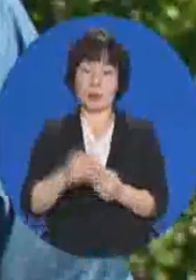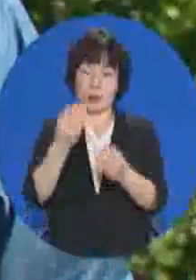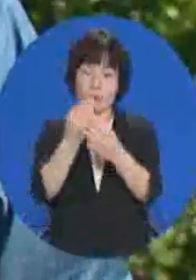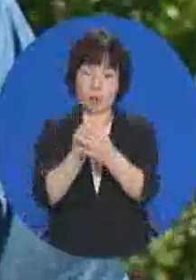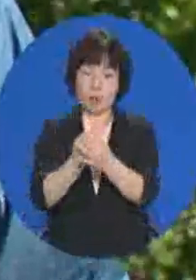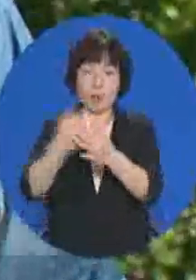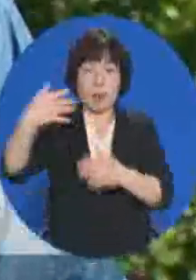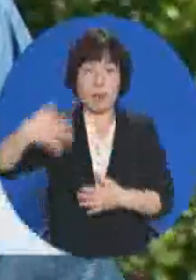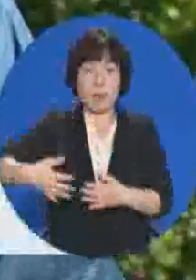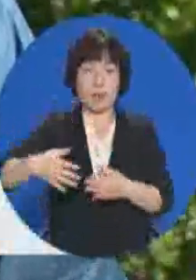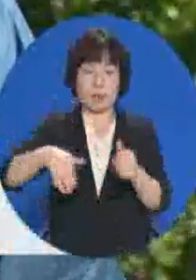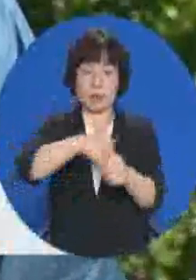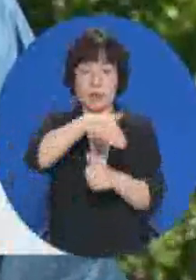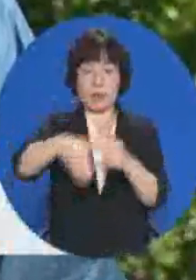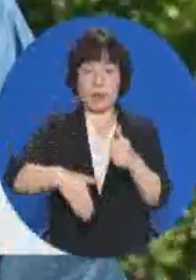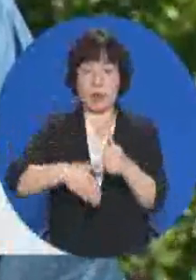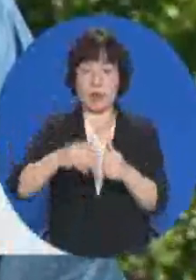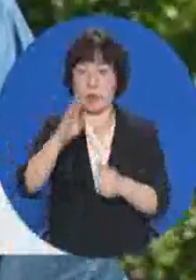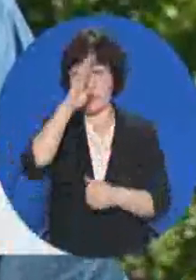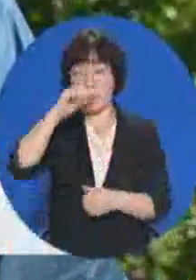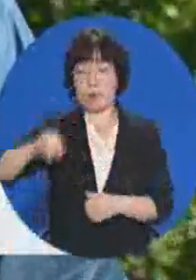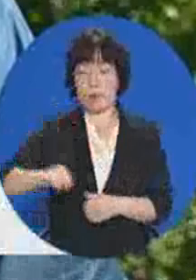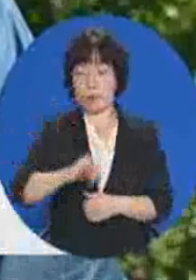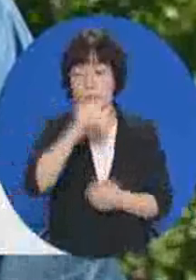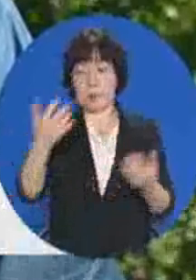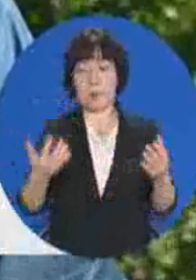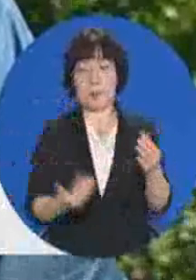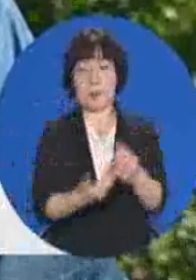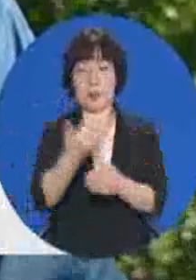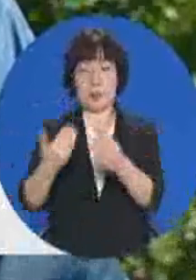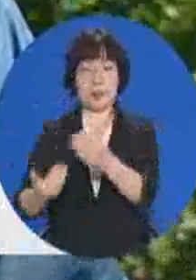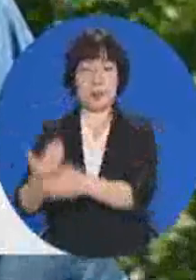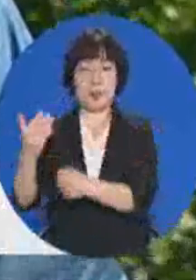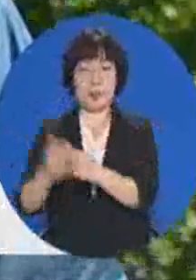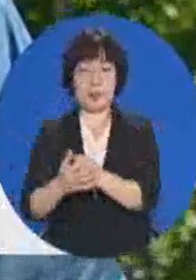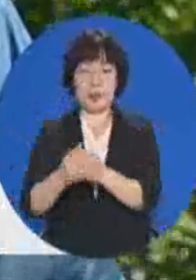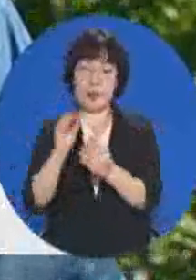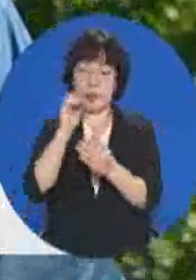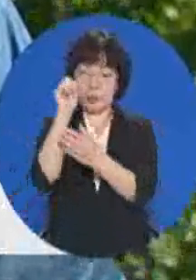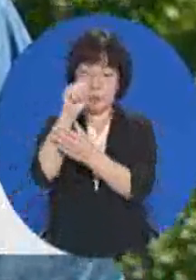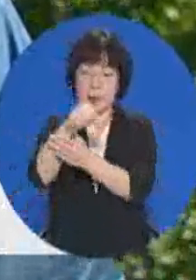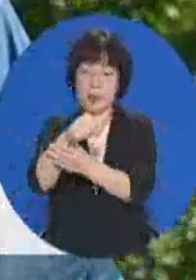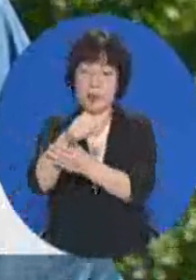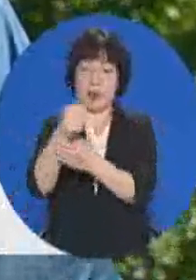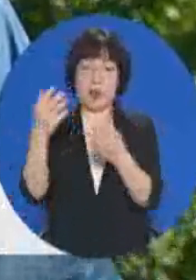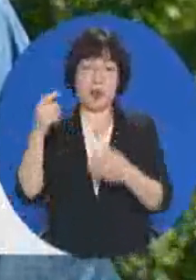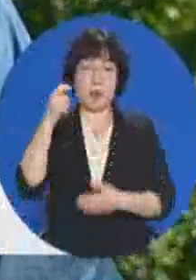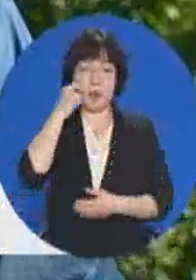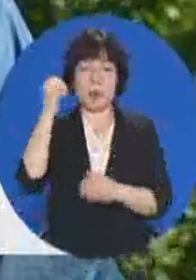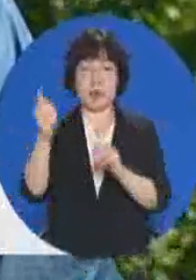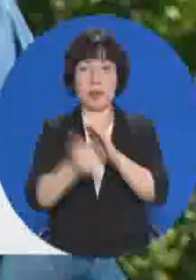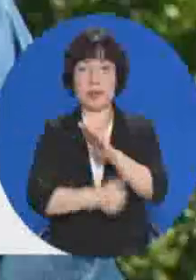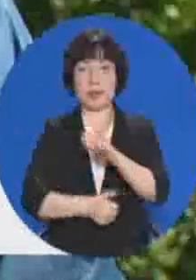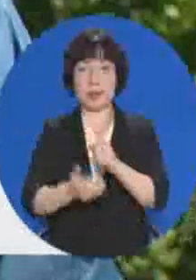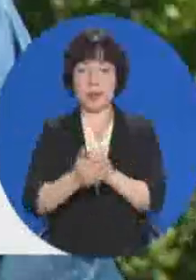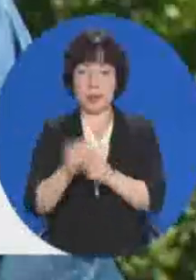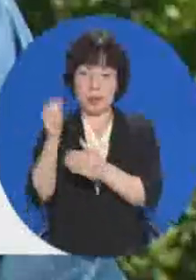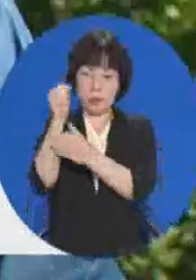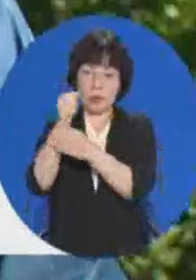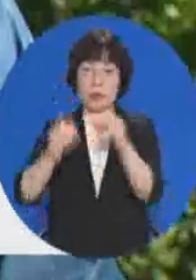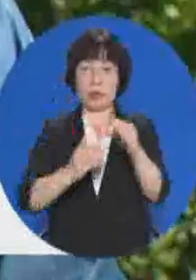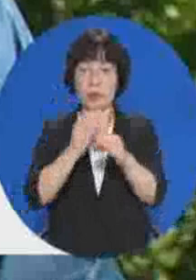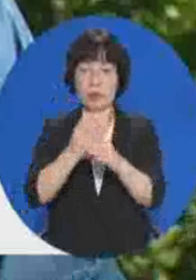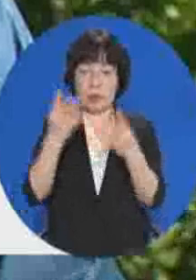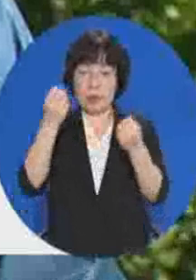되지 않은 상태에서 거기서 병충해가 만연하다 보니까 많이 열매를 맺지 못했고 또 맺은 것도